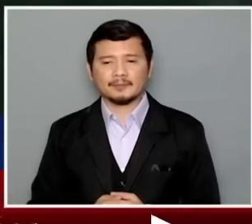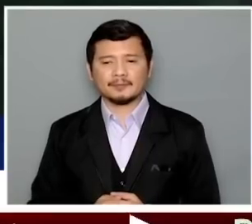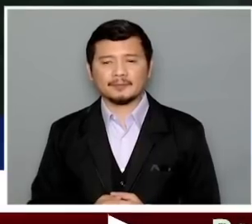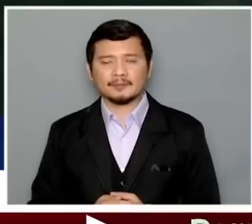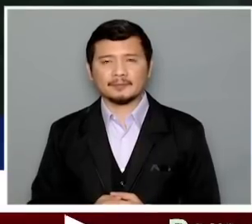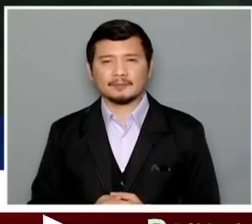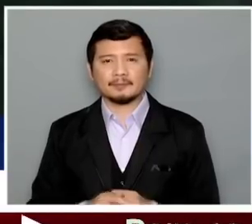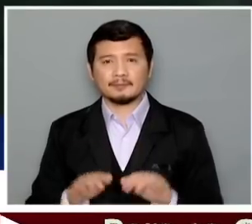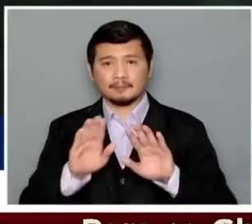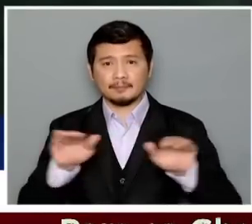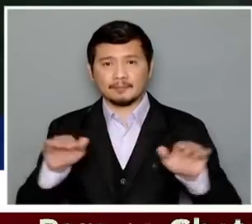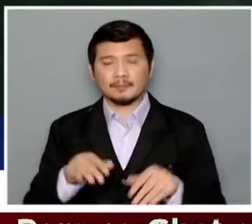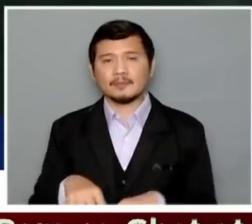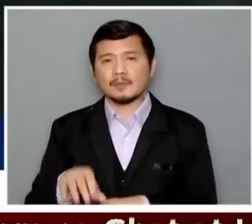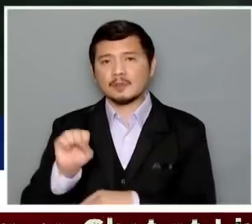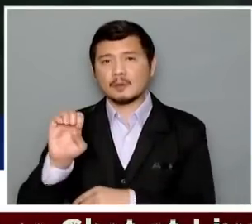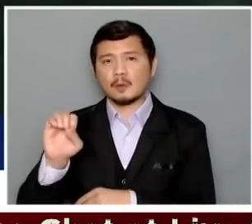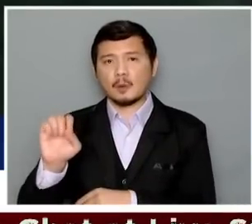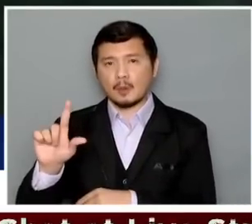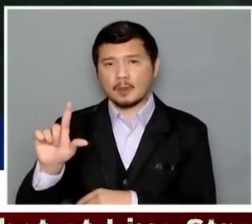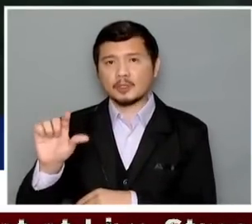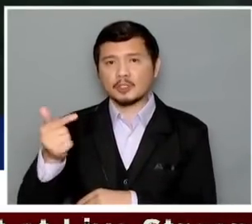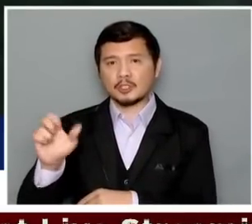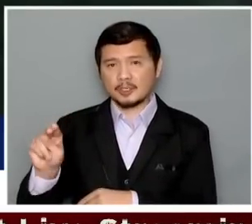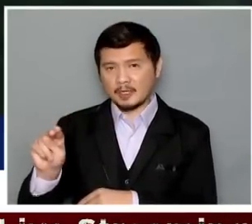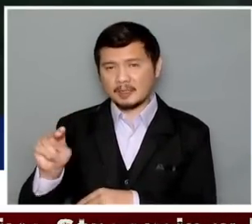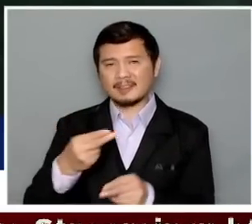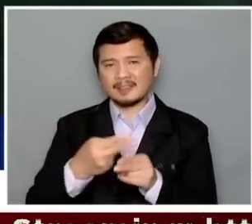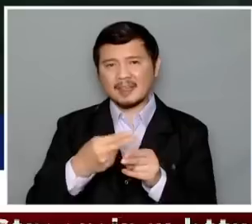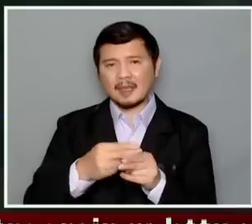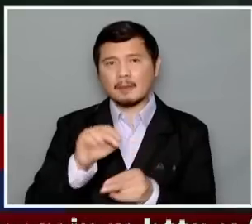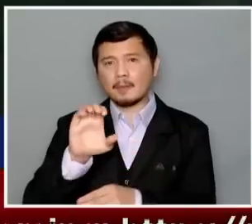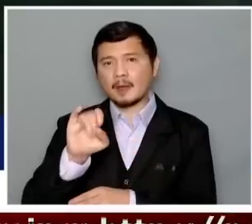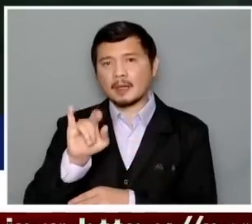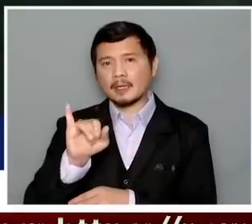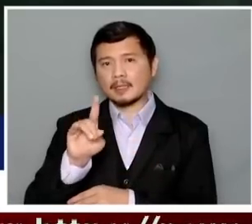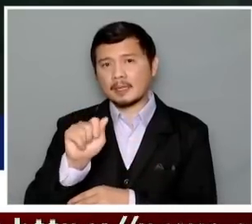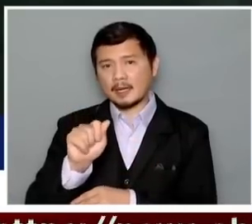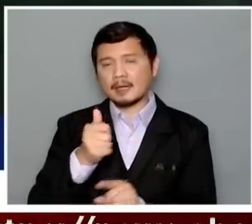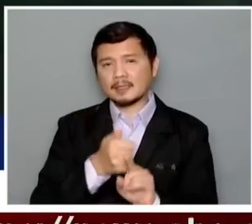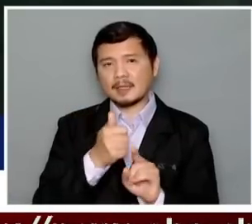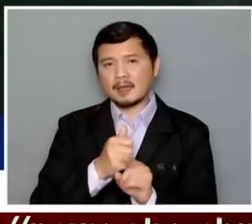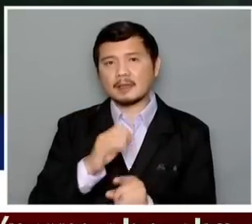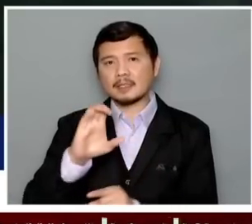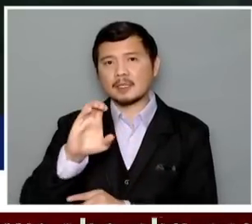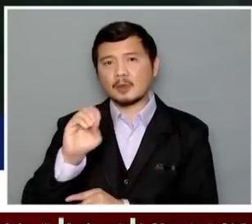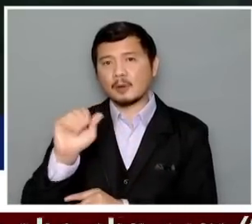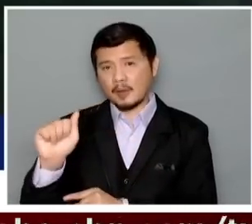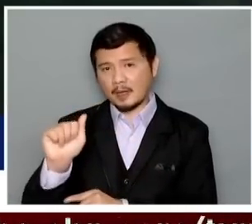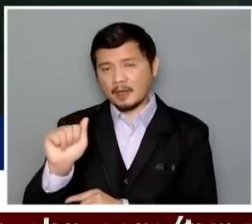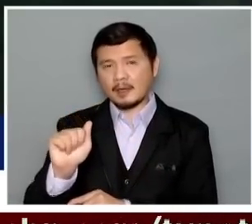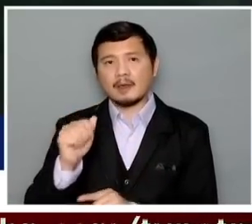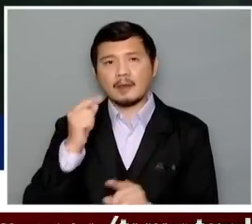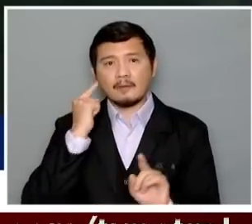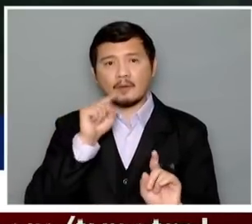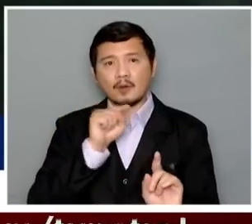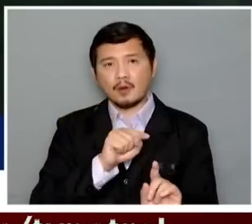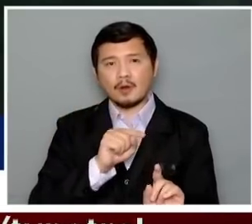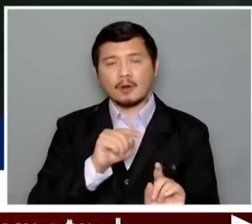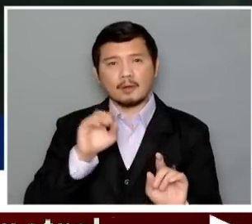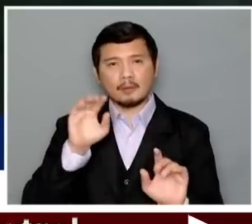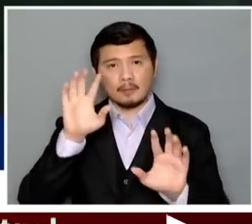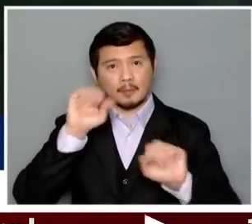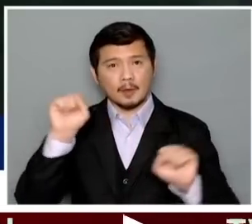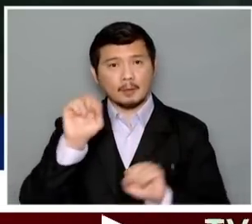Henry, si Solicitor General Jose Calida ang magiging chairperson ng Commission on Audit sa ilalim ng administrasyon ni President-elect Ferdinand